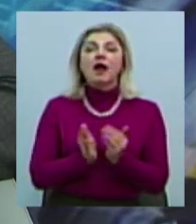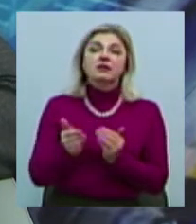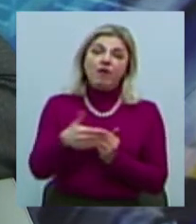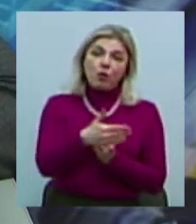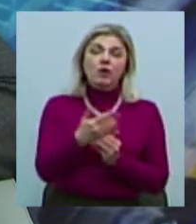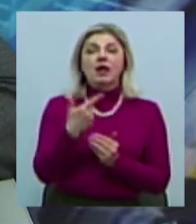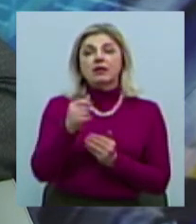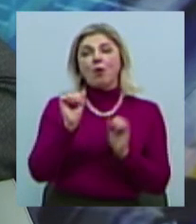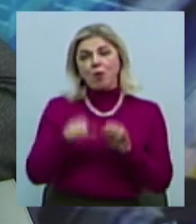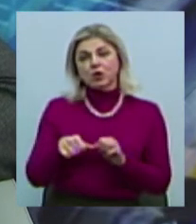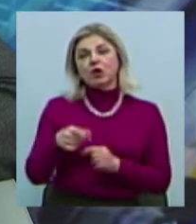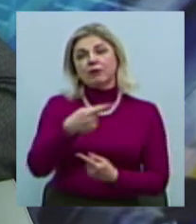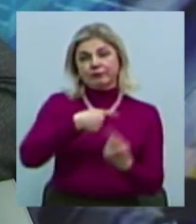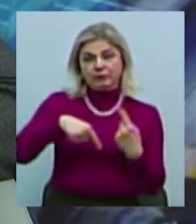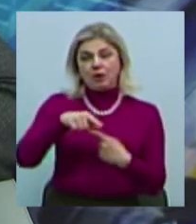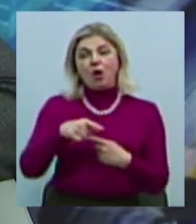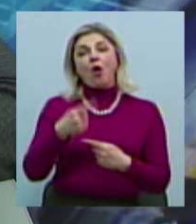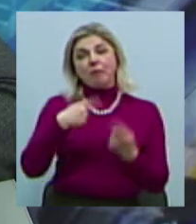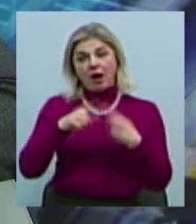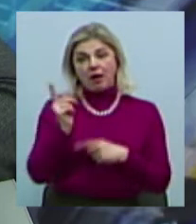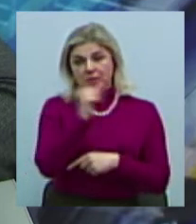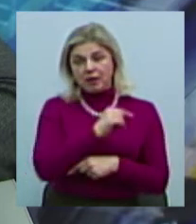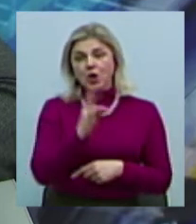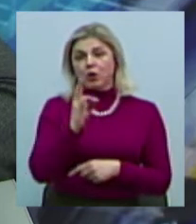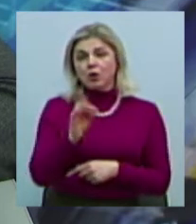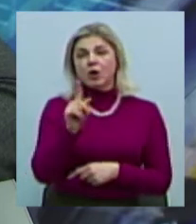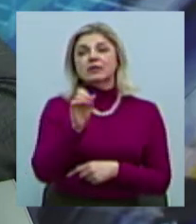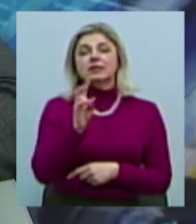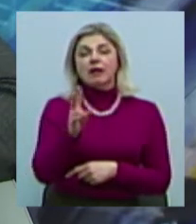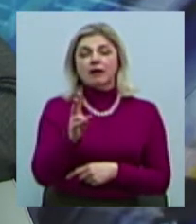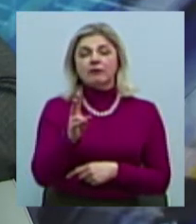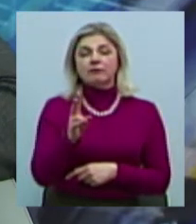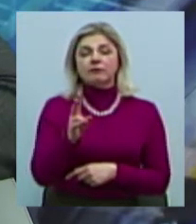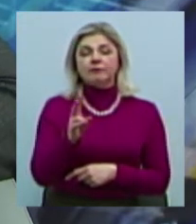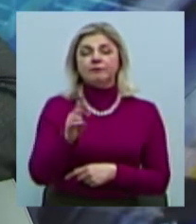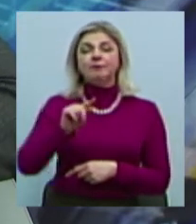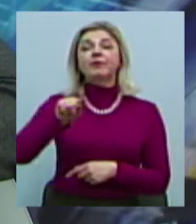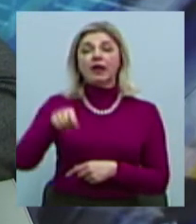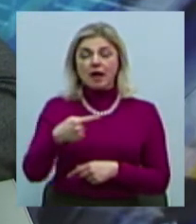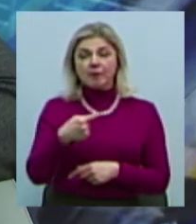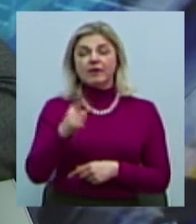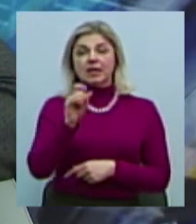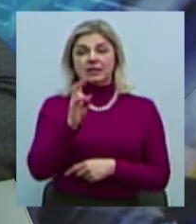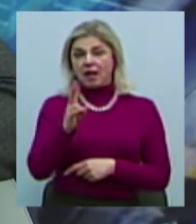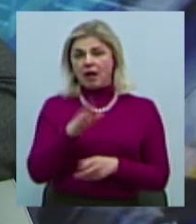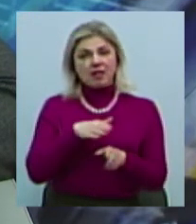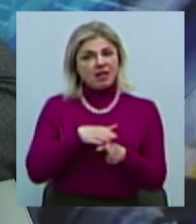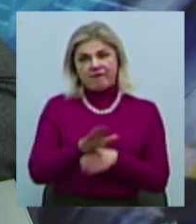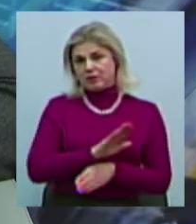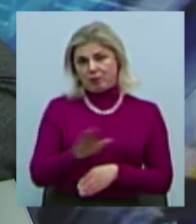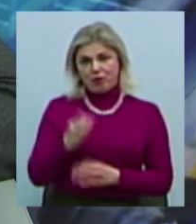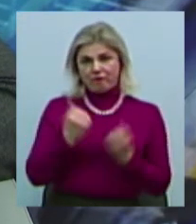уйти обратно транспорту, но, к сожалению, знаки не, вернее, требования знаков не соблюдаются